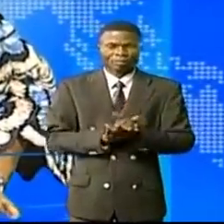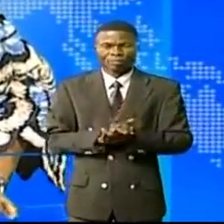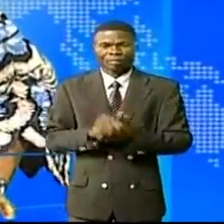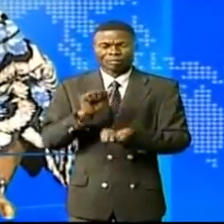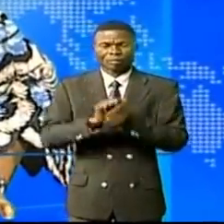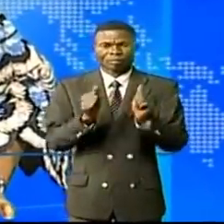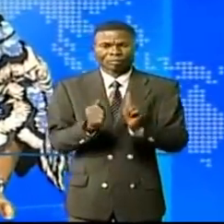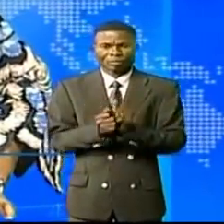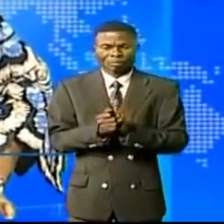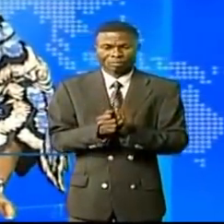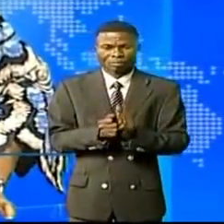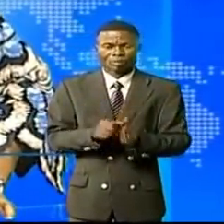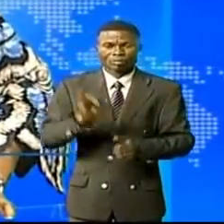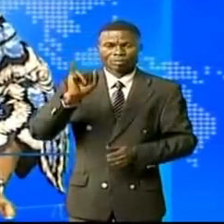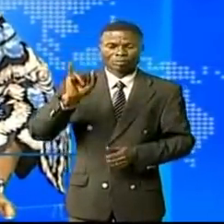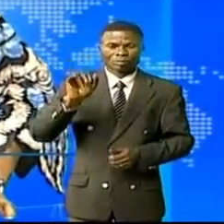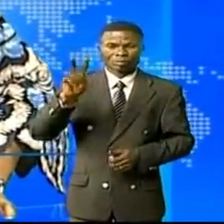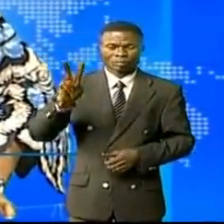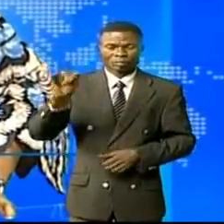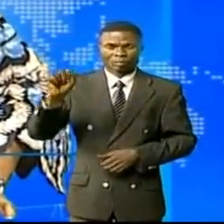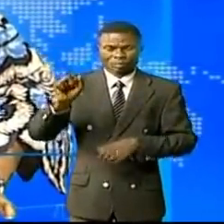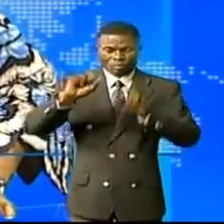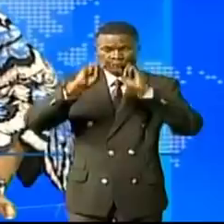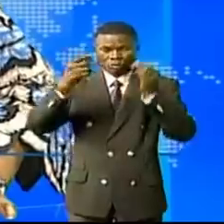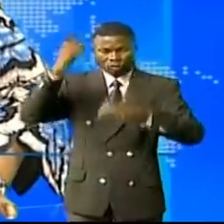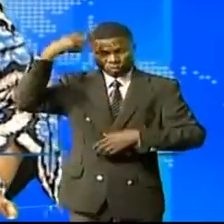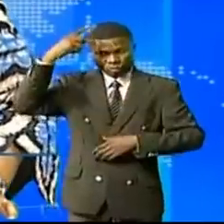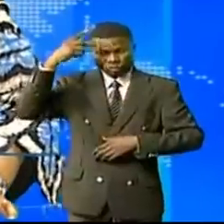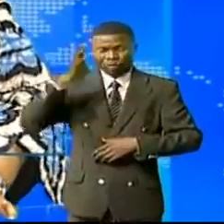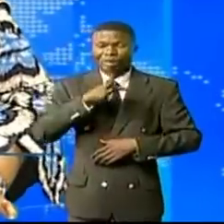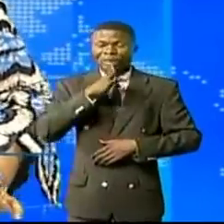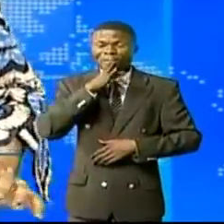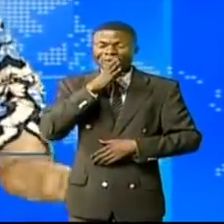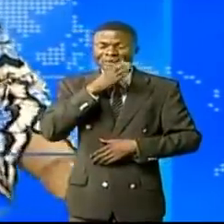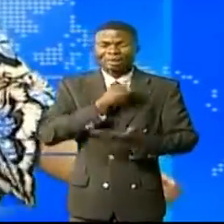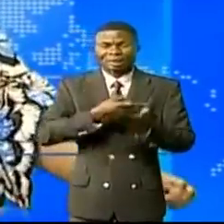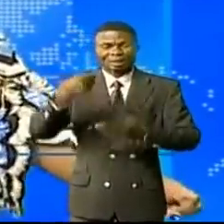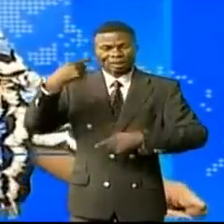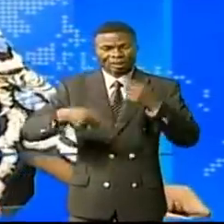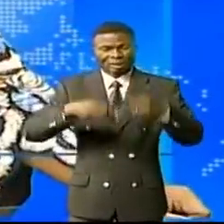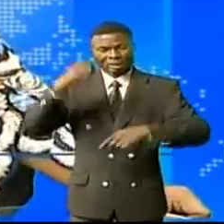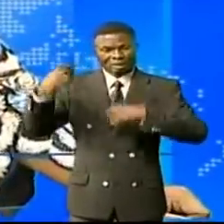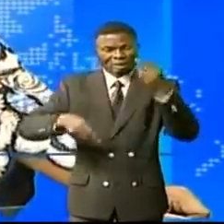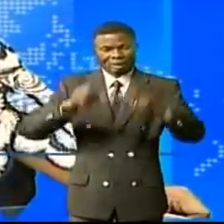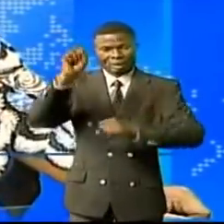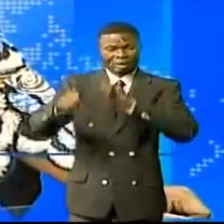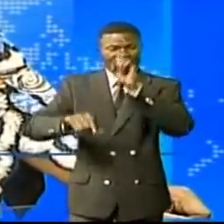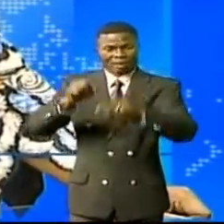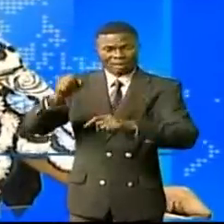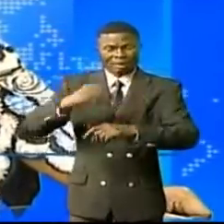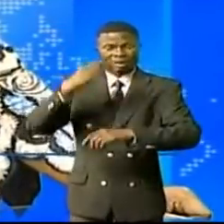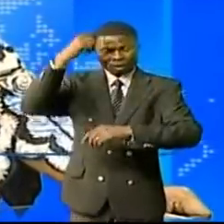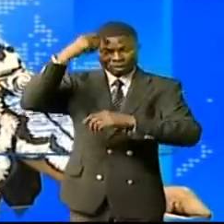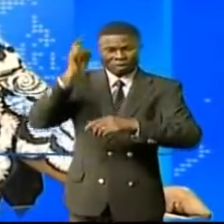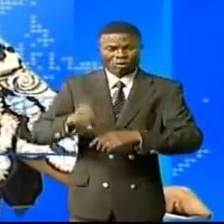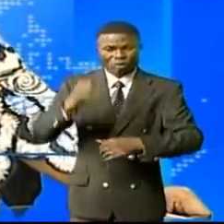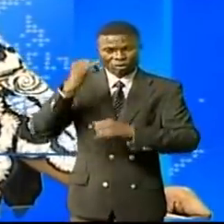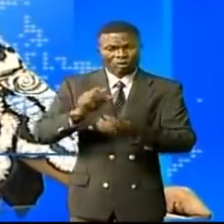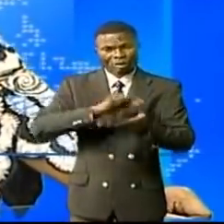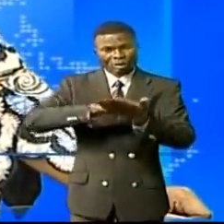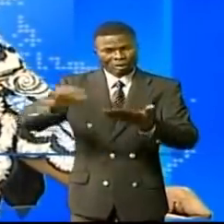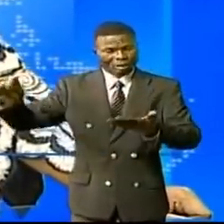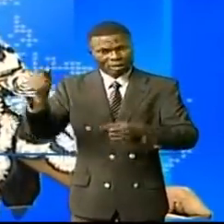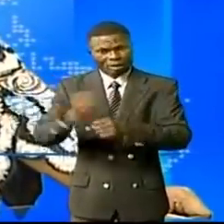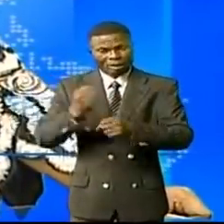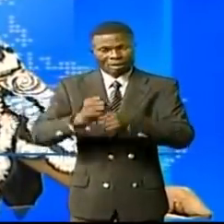Affaire Victor Wakenda Bokassa du parti présidentiel. Après plusieurs semaines d'audition, le verdict est enfin tombé. Il est déçu de ses fonctions